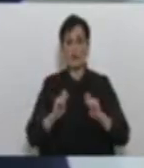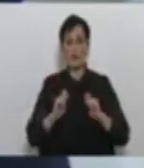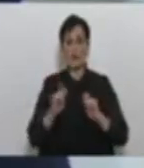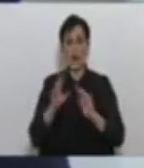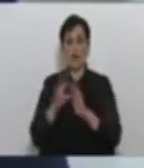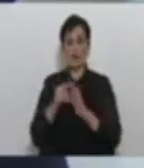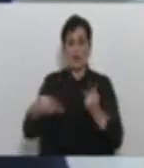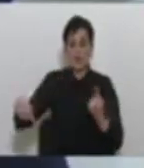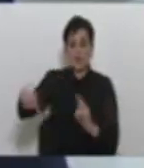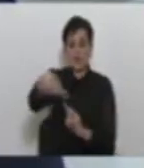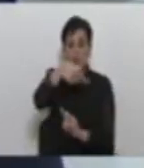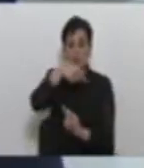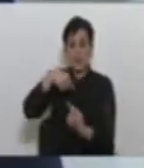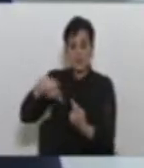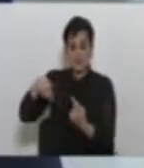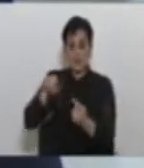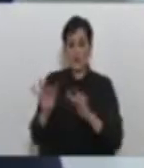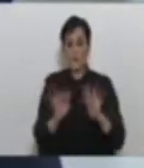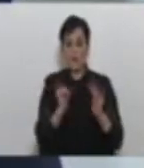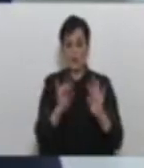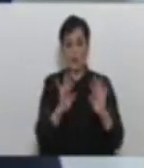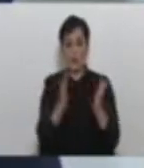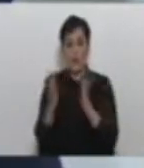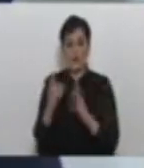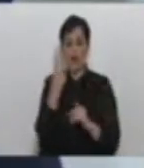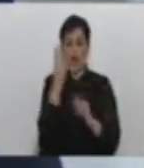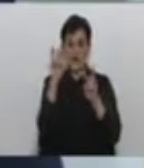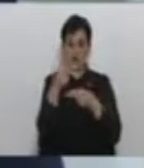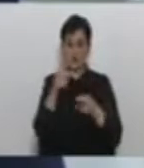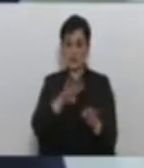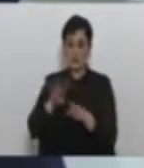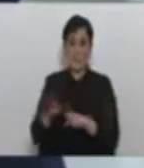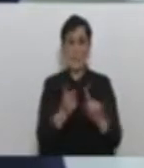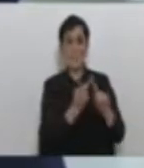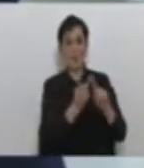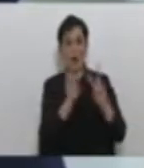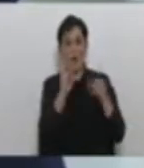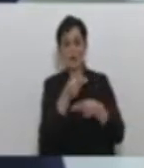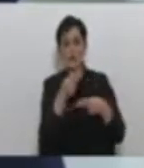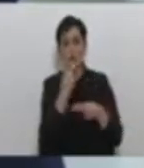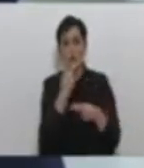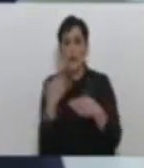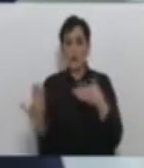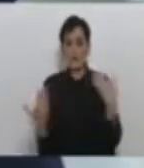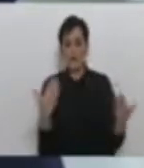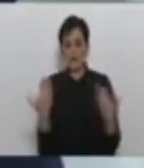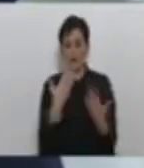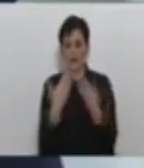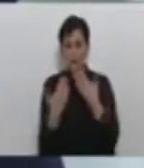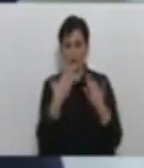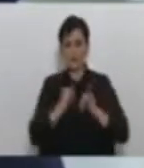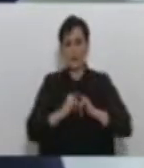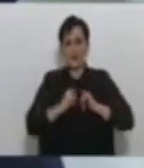უკრაინაში უკრაინის ირგვლივ მიმდინარე მოვლენები, ეს ერთი თემა. მეორე თემა, ეს იყო ორმხრივი ურთიერთობების გაღრმავება